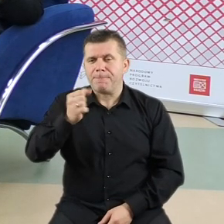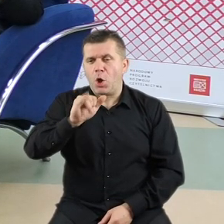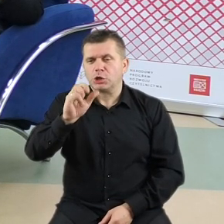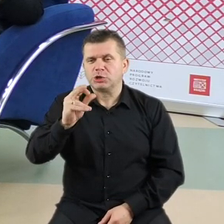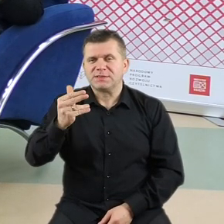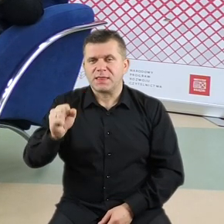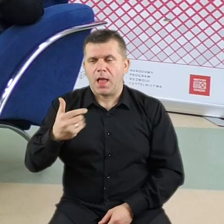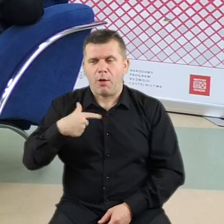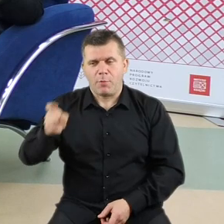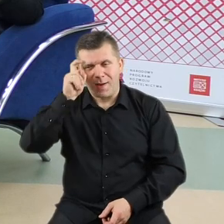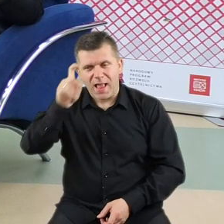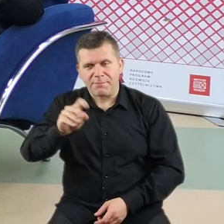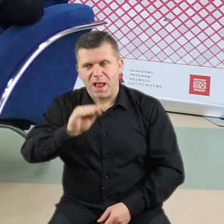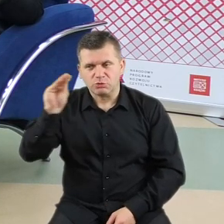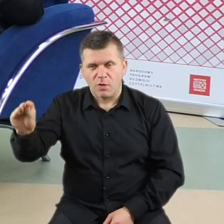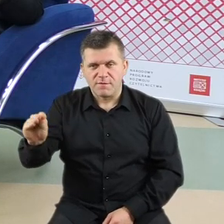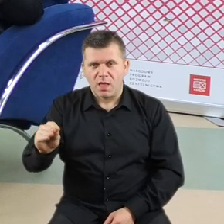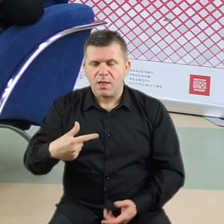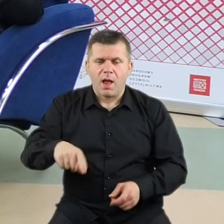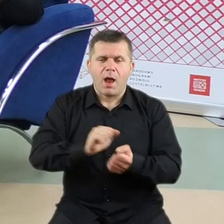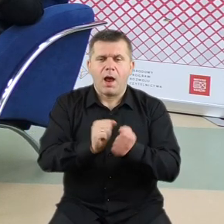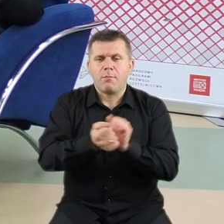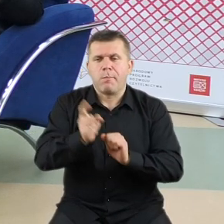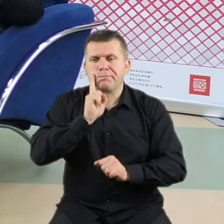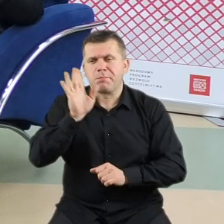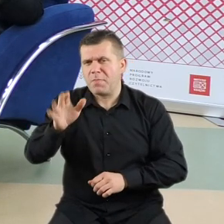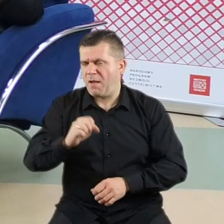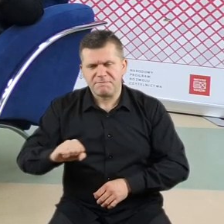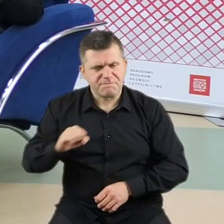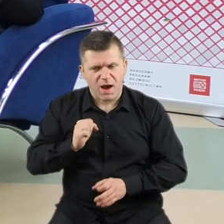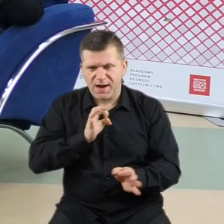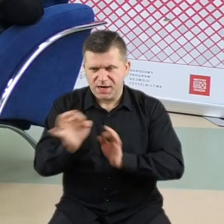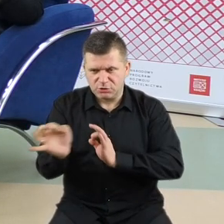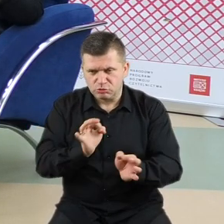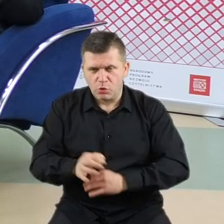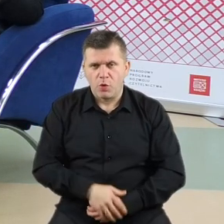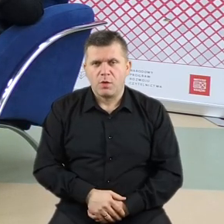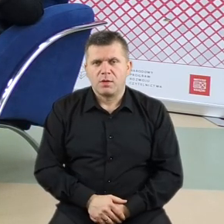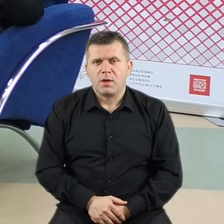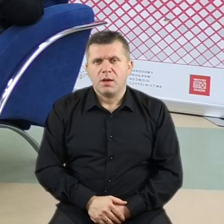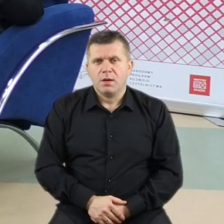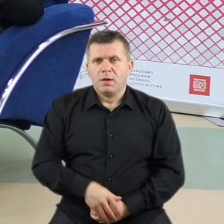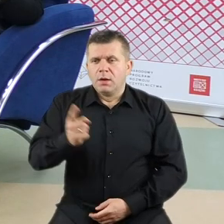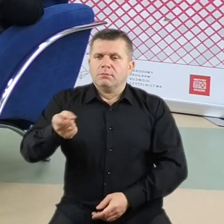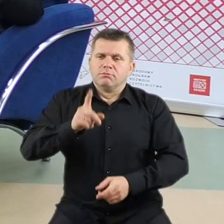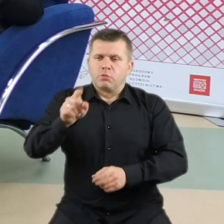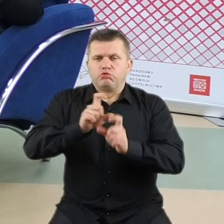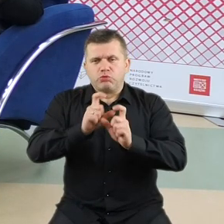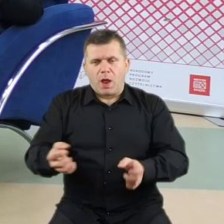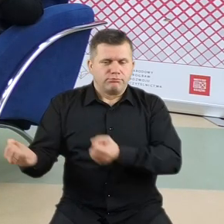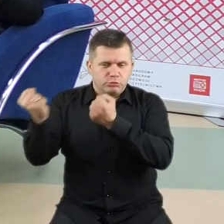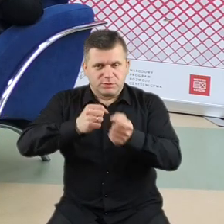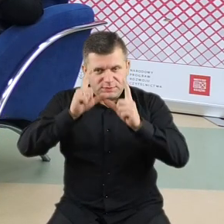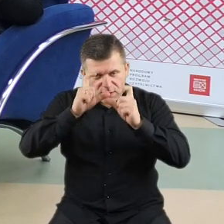co była germanizowana, albo na przykład miałam takiego pana, który miał świetną historię, no, który poświęcił mi czas,